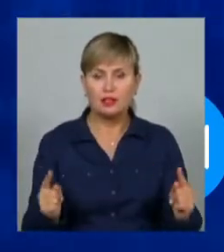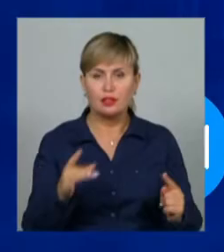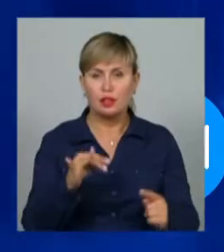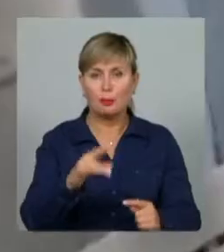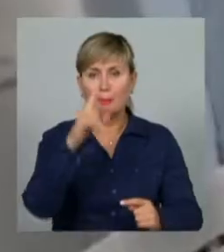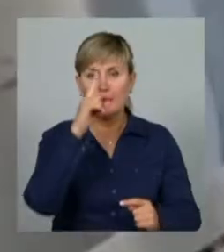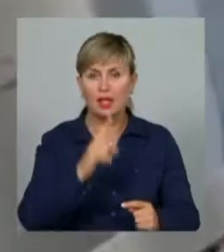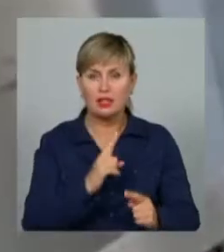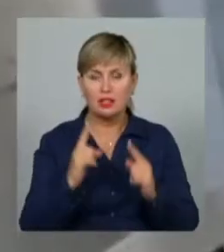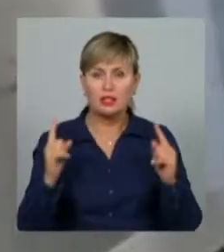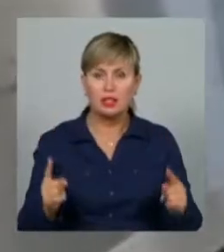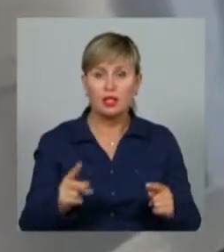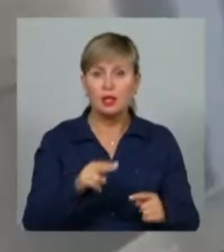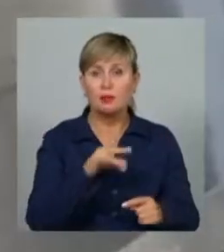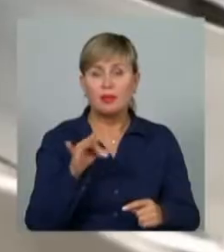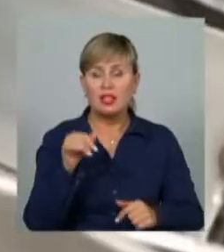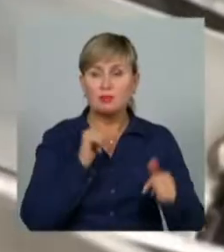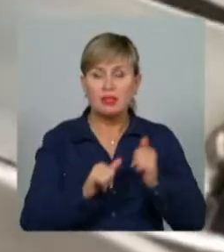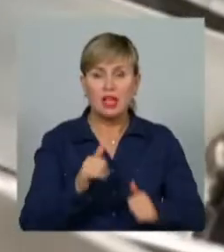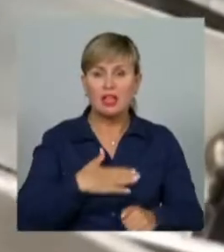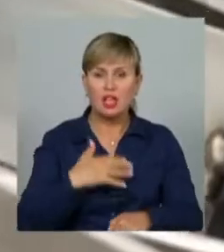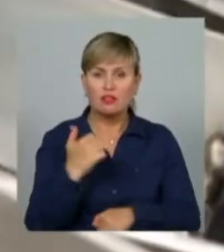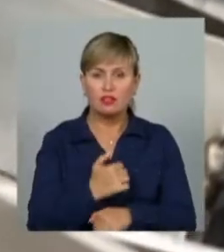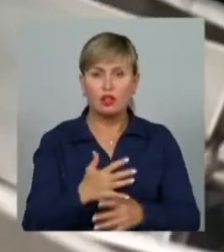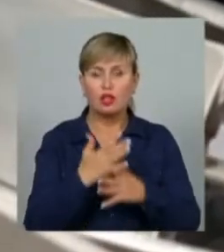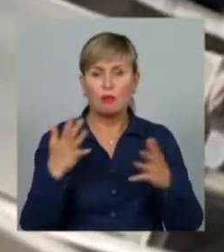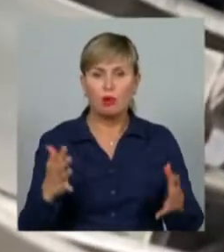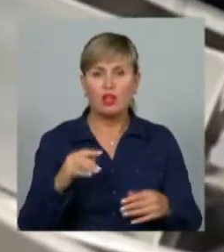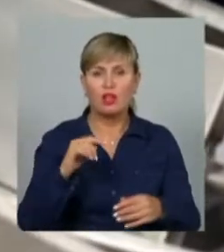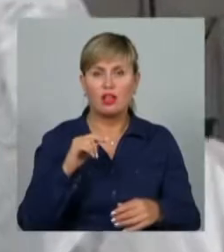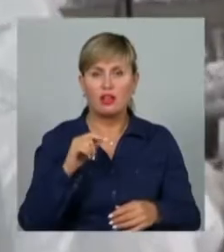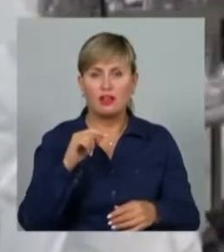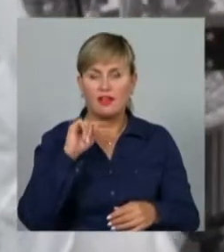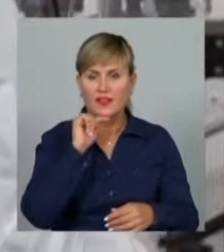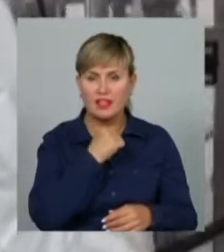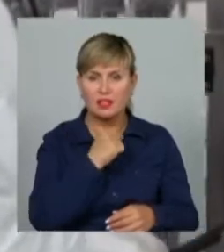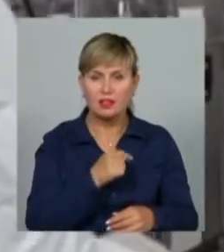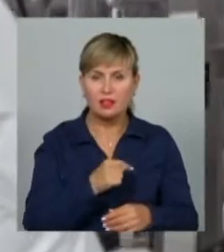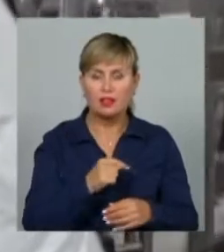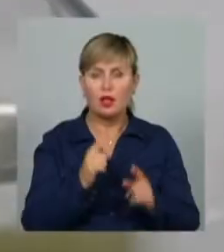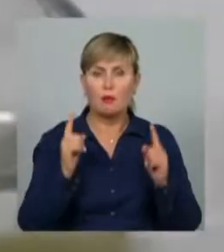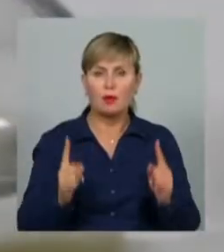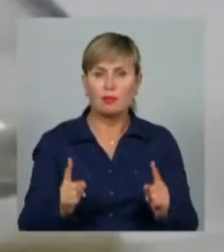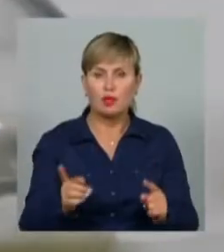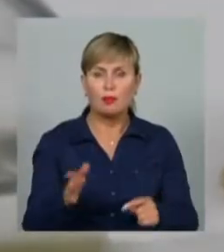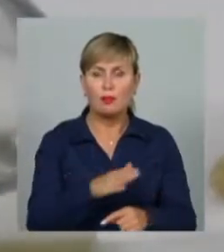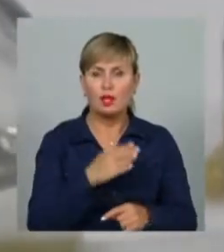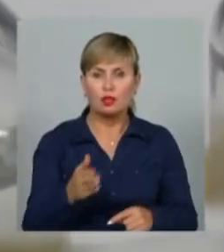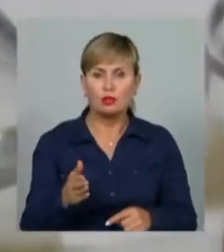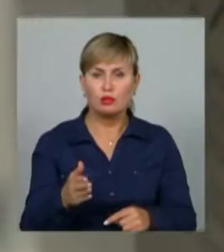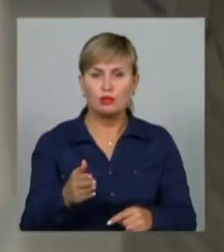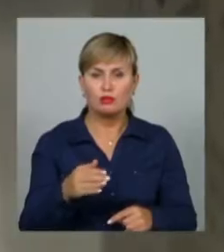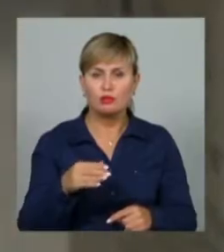месячный. При испытании вот нашей вакцины наиболее эффективно оказался промежуток между как бы